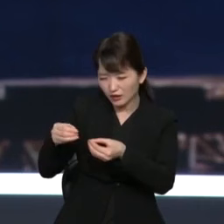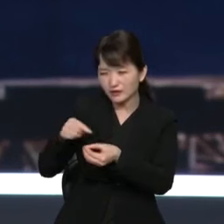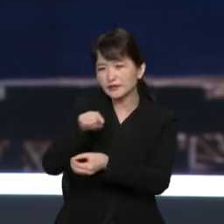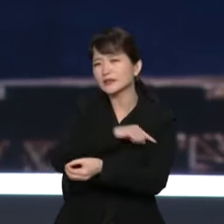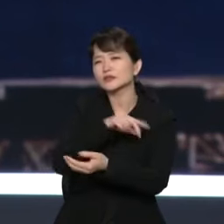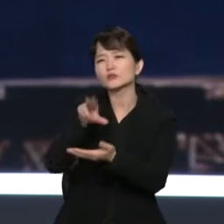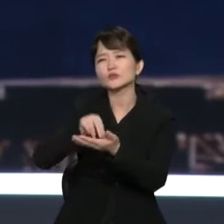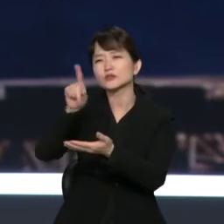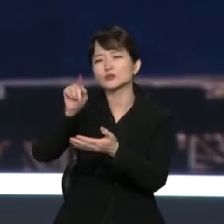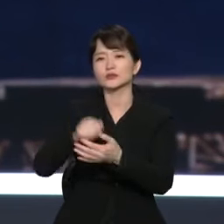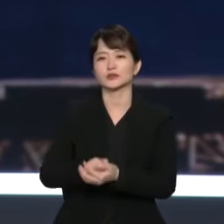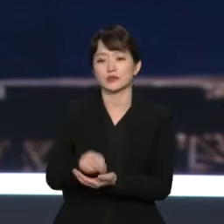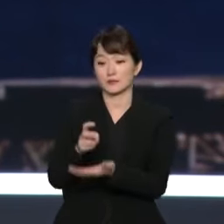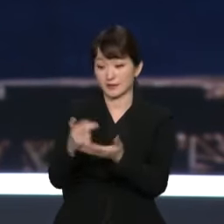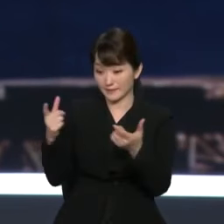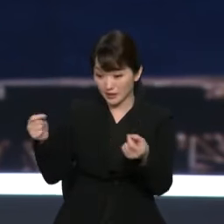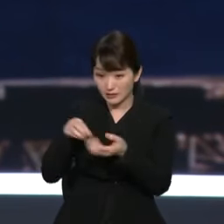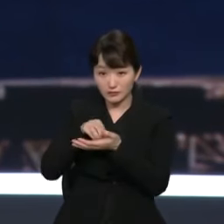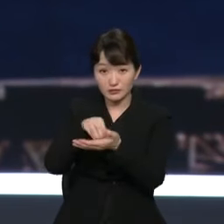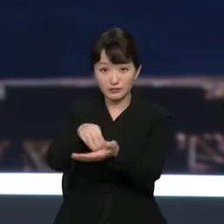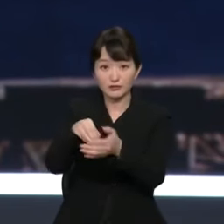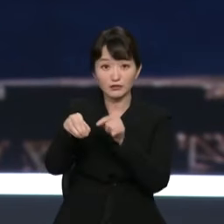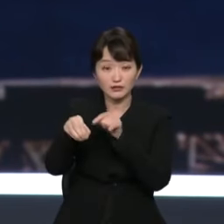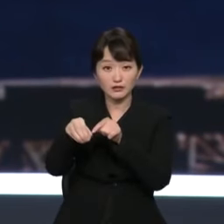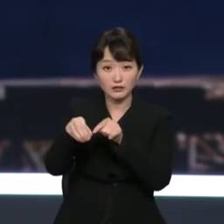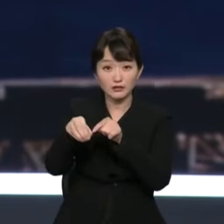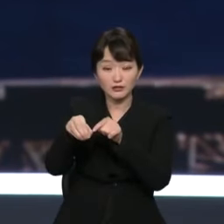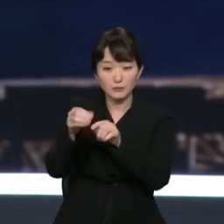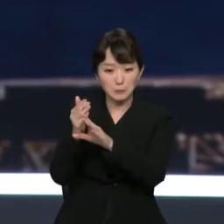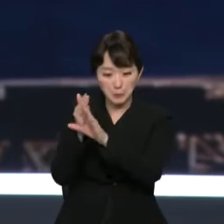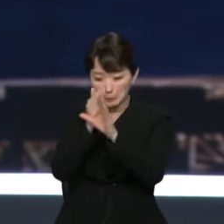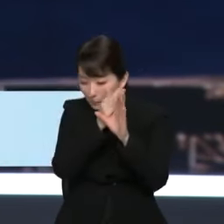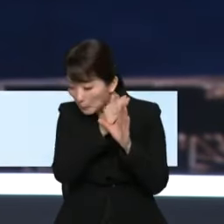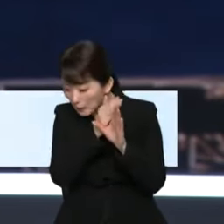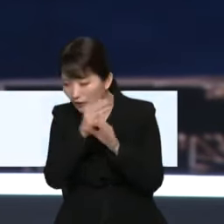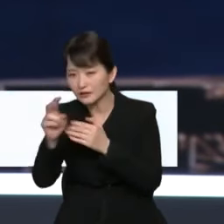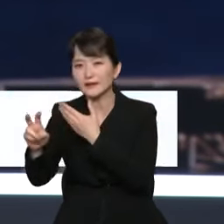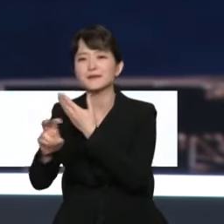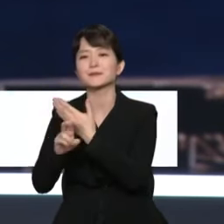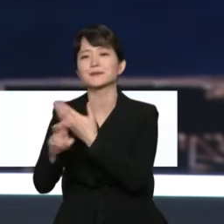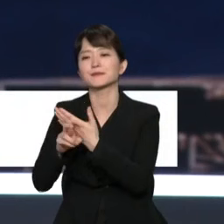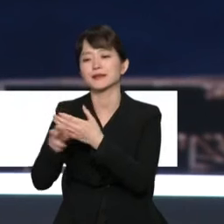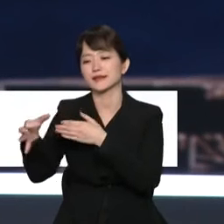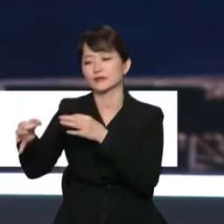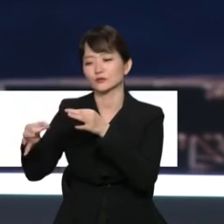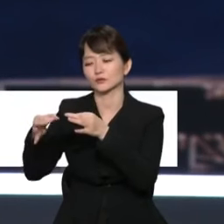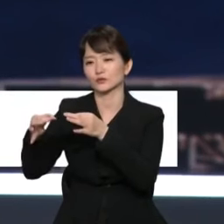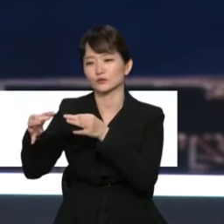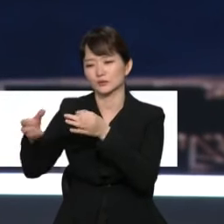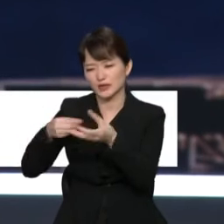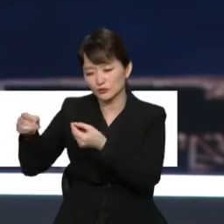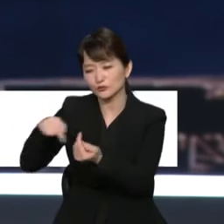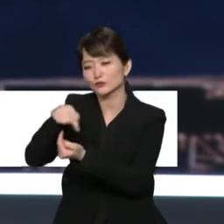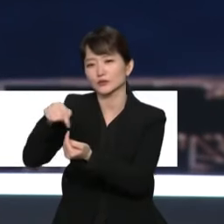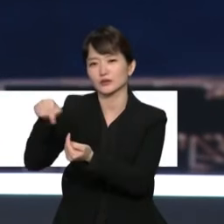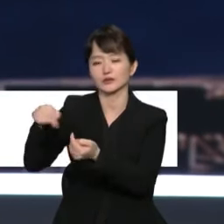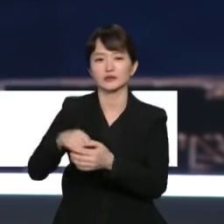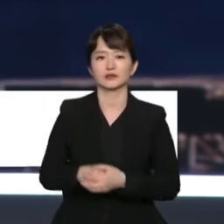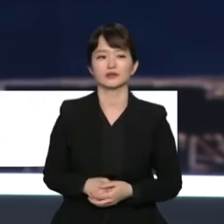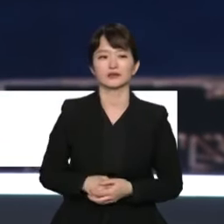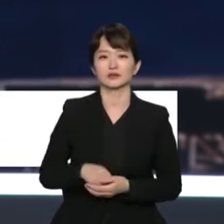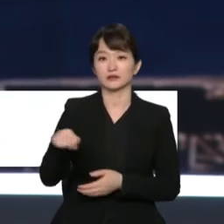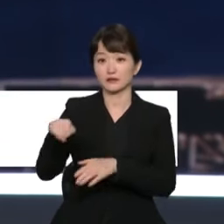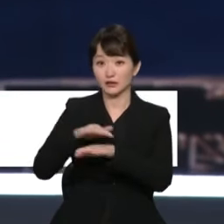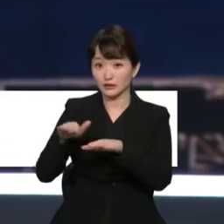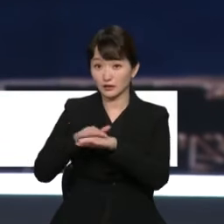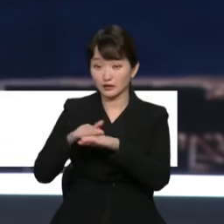합법적으로 등록해서 합법이 탈을 쓰고 불법적으로 영합하기 때문에 발생합니다네 이걸 정리할